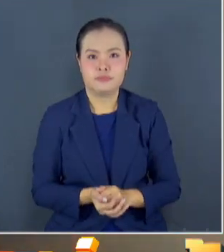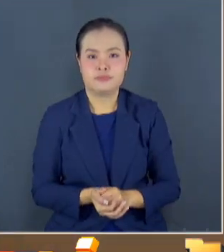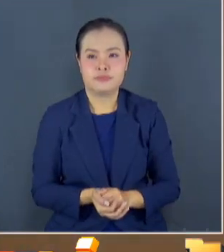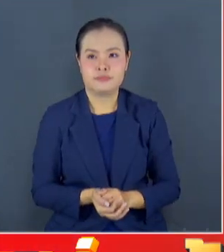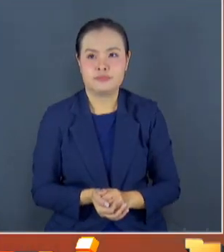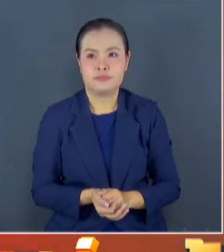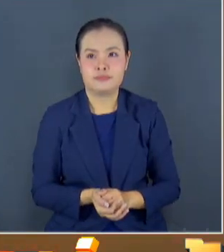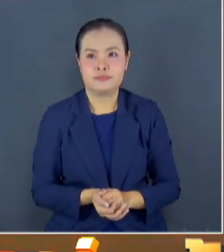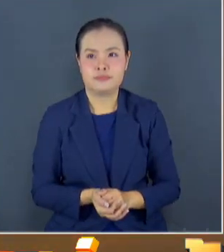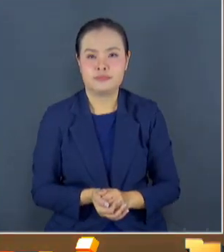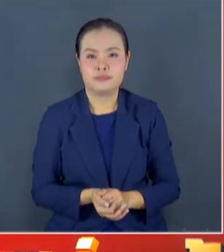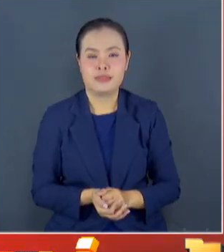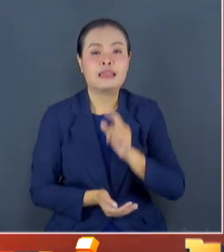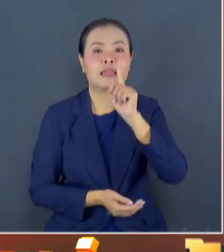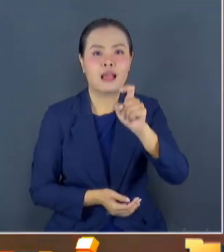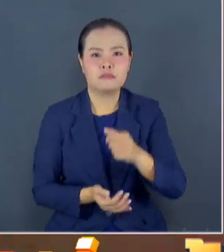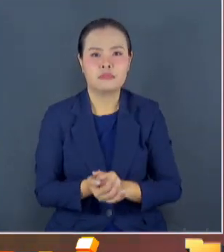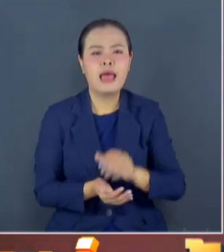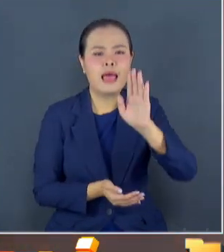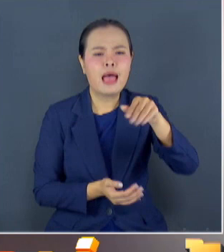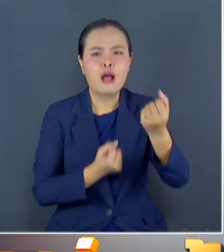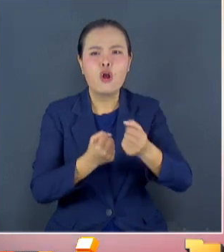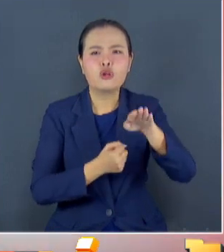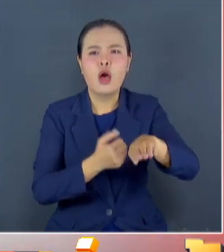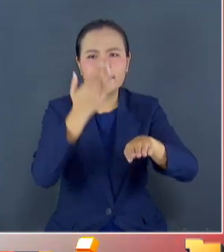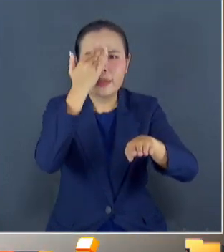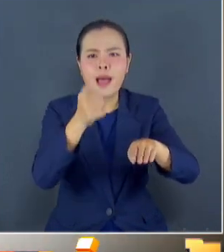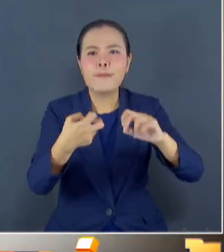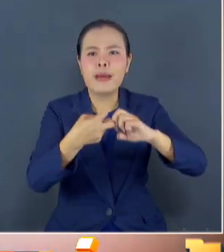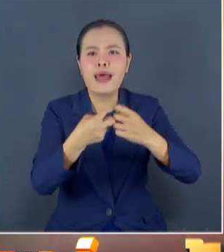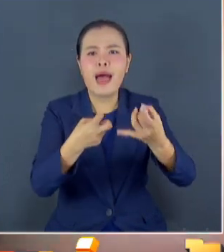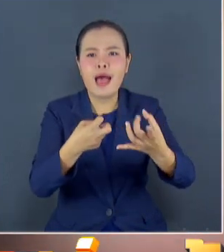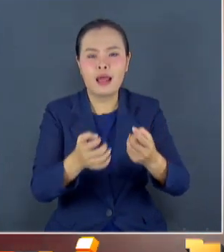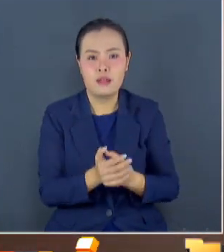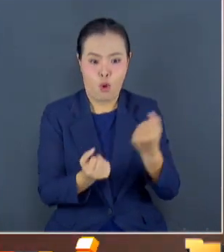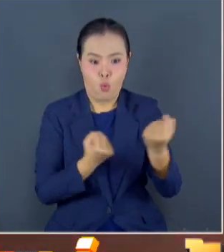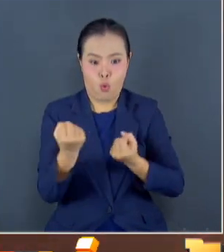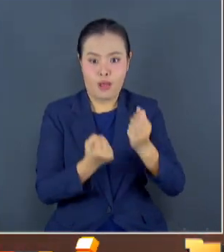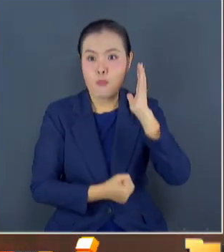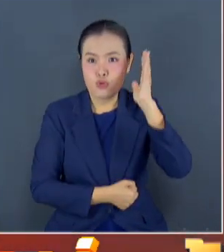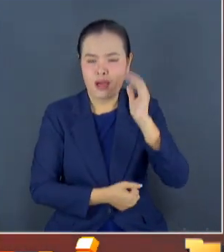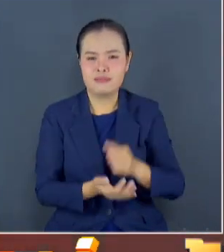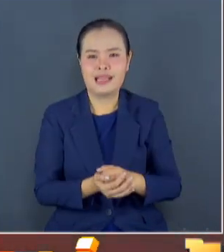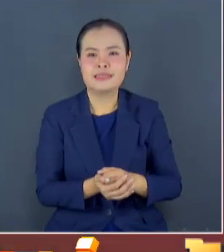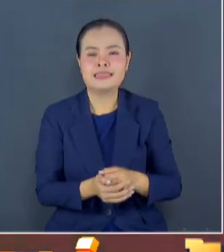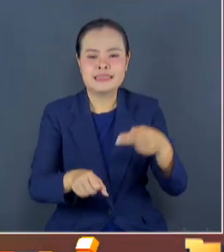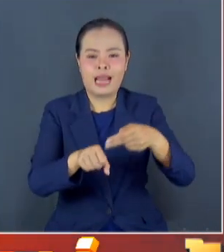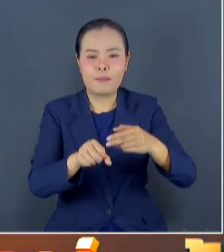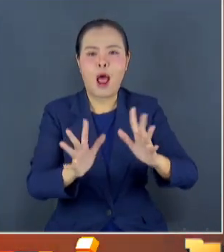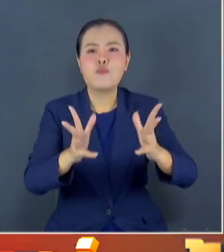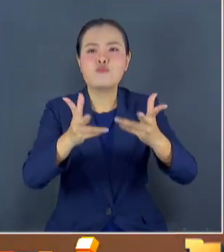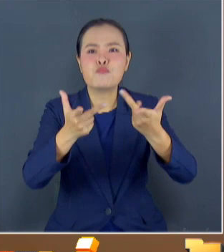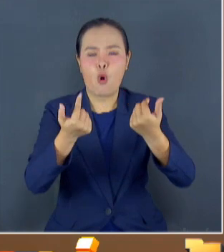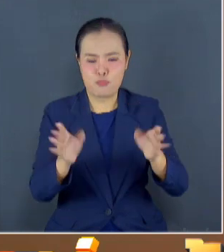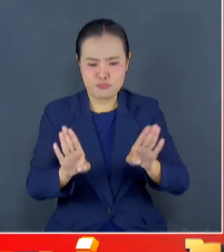ฏว่าเนี่ยฮะตำรวจสายตรวจก็เลยไปถามมาบอกว่าพี่ทำไมจอดรถล่ะมีอะไรหรือเปล่าคนขับกระบะบอกเลยฮะพี่น้ำมันหมดอ่ะปั๊มก็ปิด